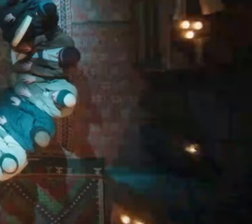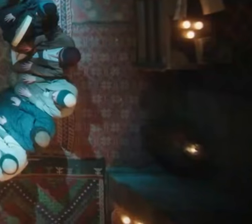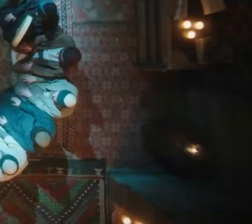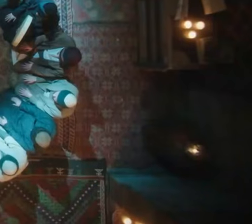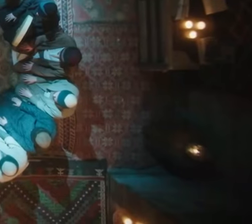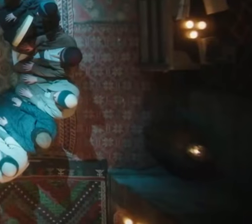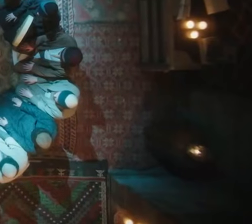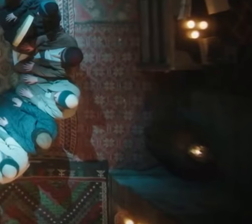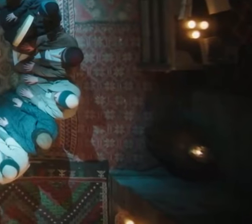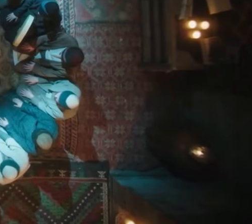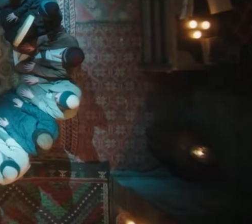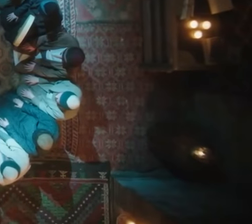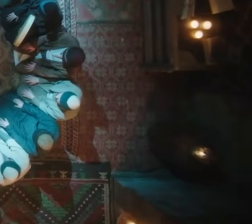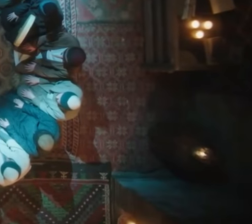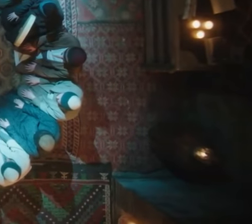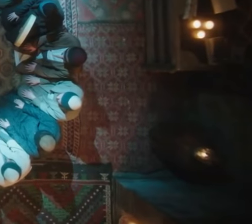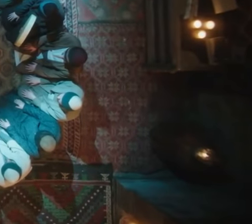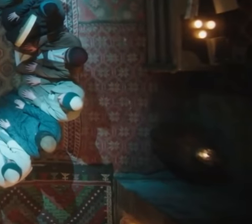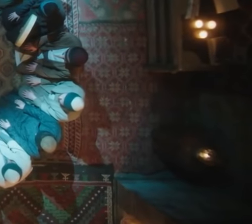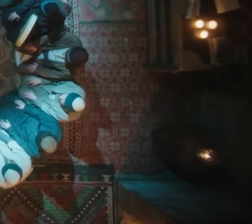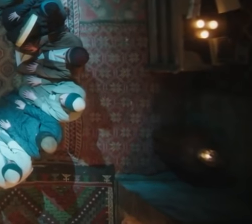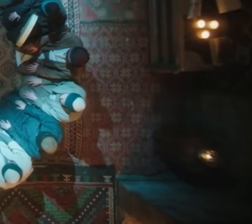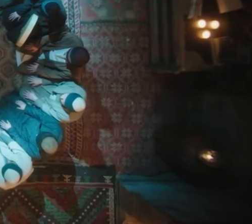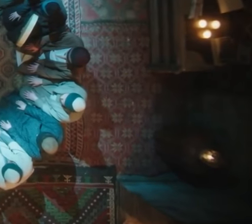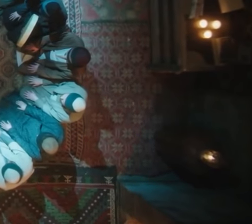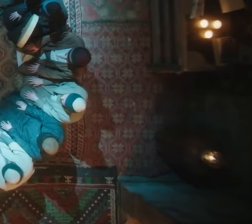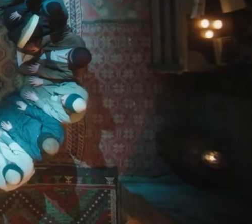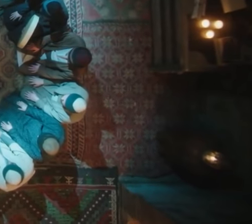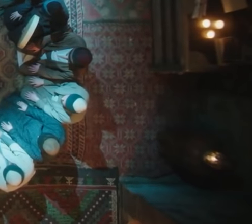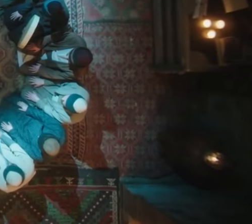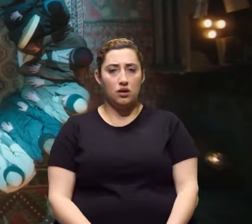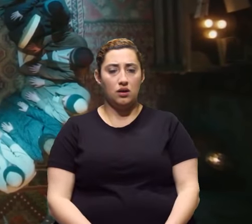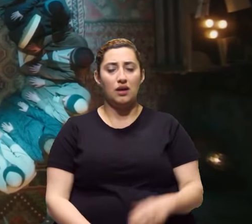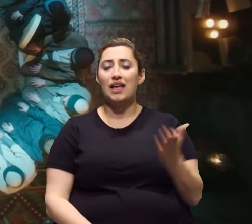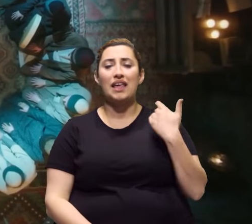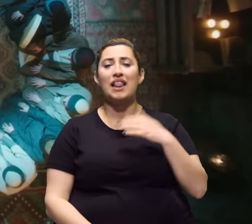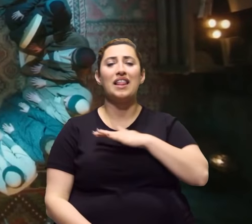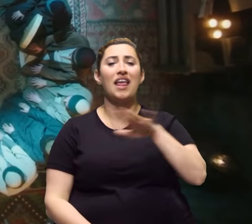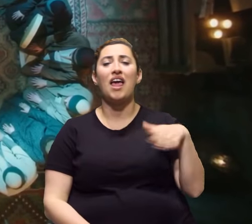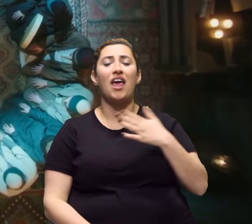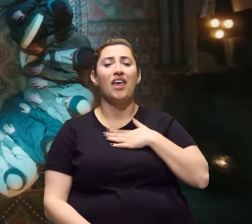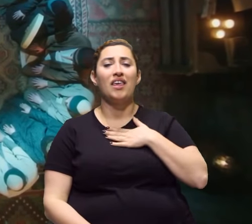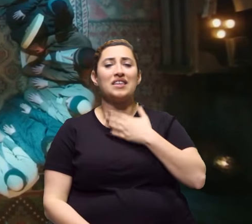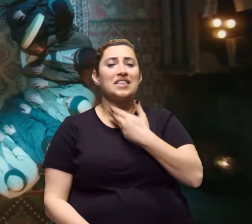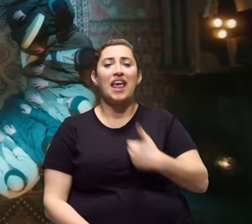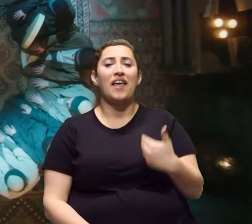Hayyami sol yanında oturan genç dervişlerle el göğüste selamlaştı. Gelin heyhvanı